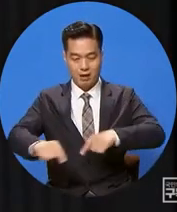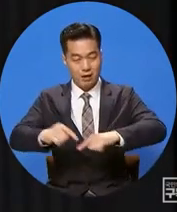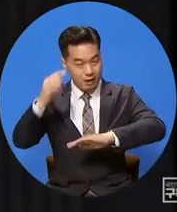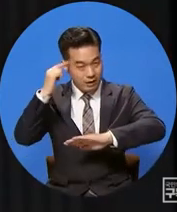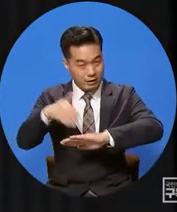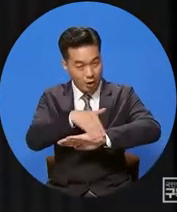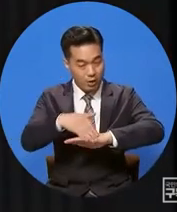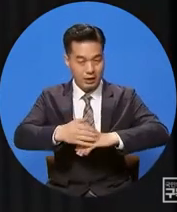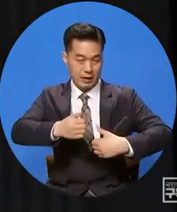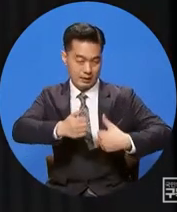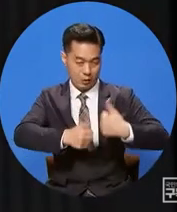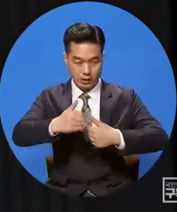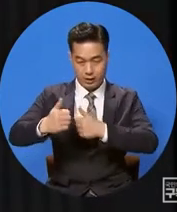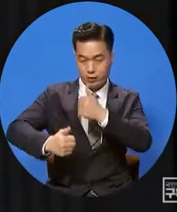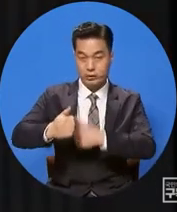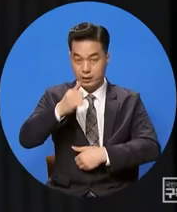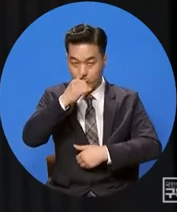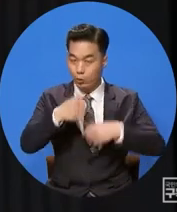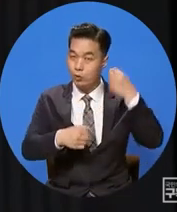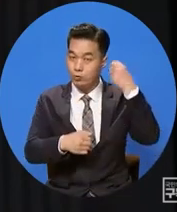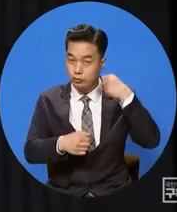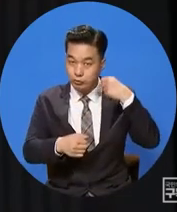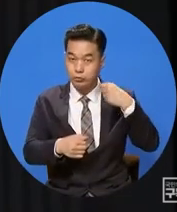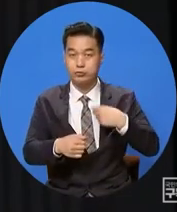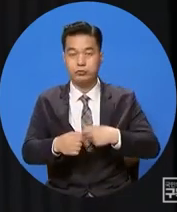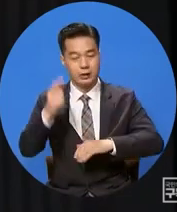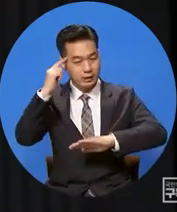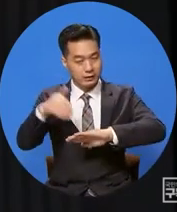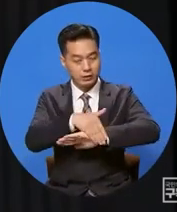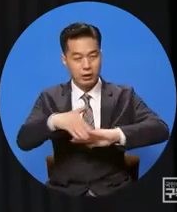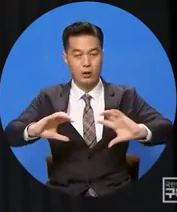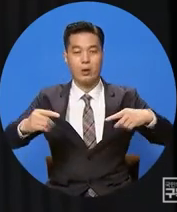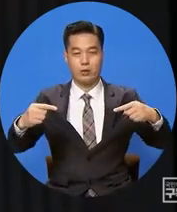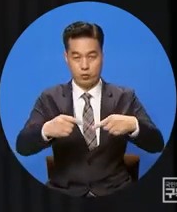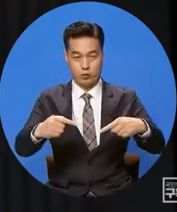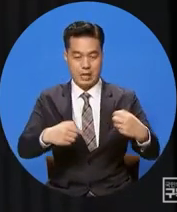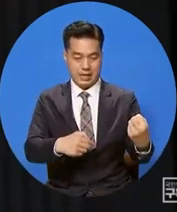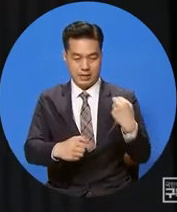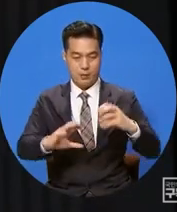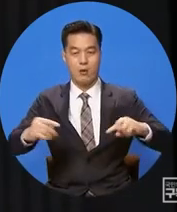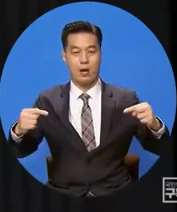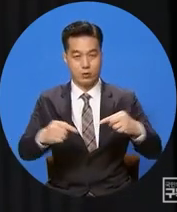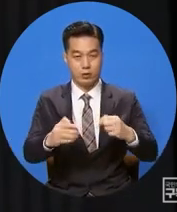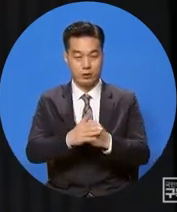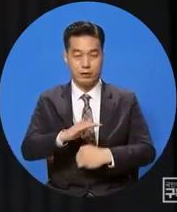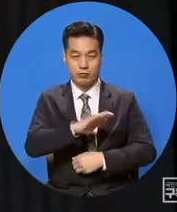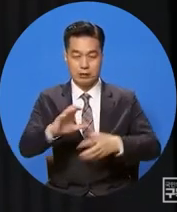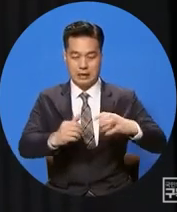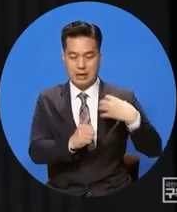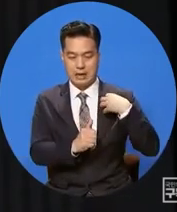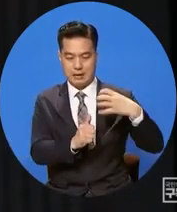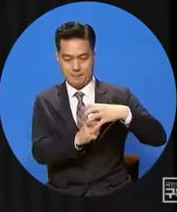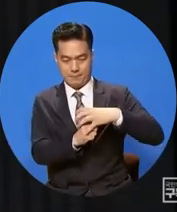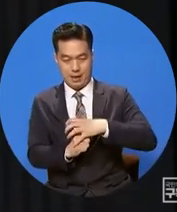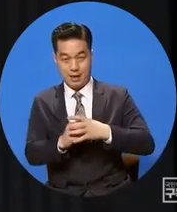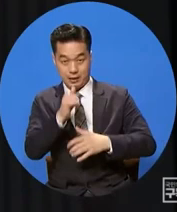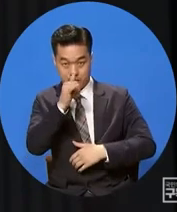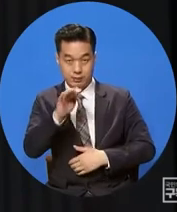아주 치열하고 중국은 뭐 소위 전랑 외교니 해서 그 힘의 외교라고 해서 우리나라를 많이 압박을 하고